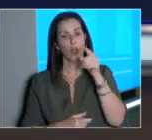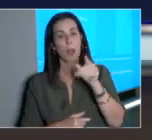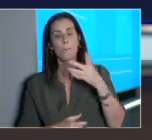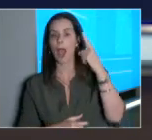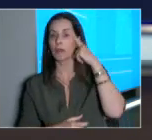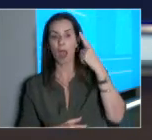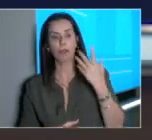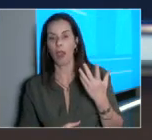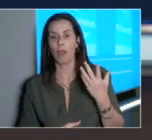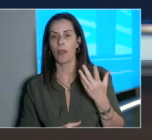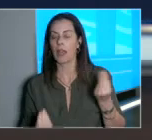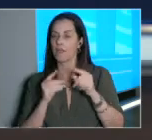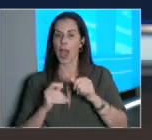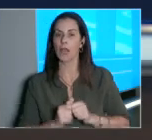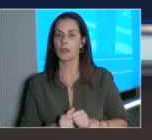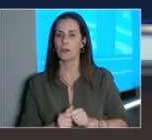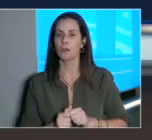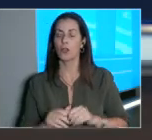מה דעתה על העסק הזה?